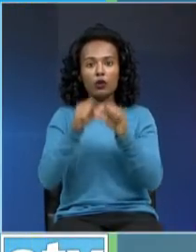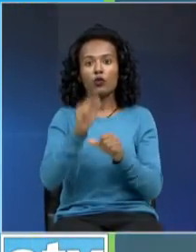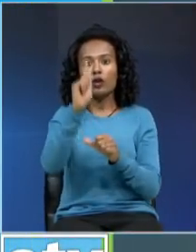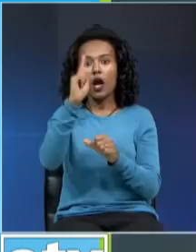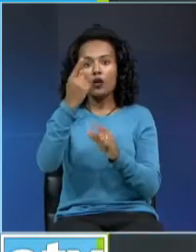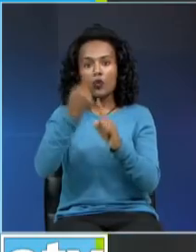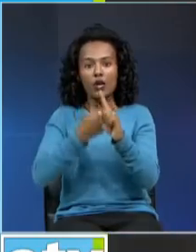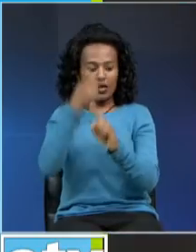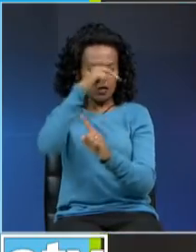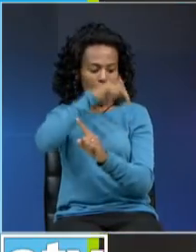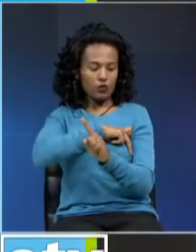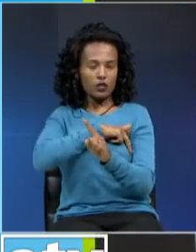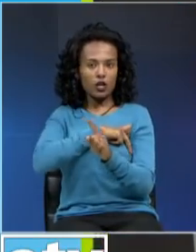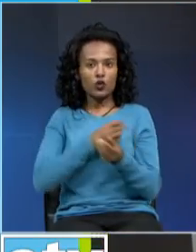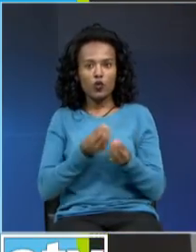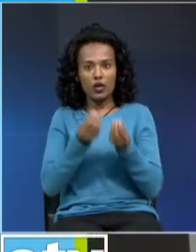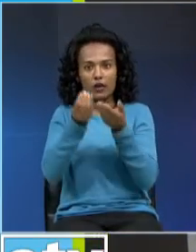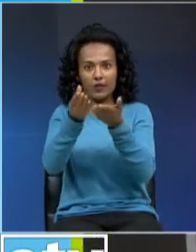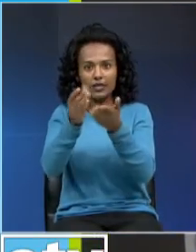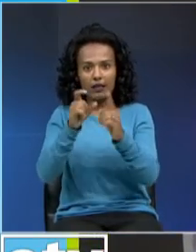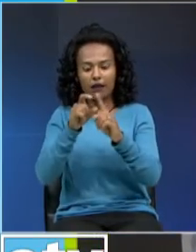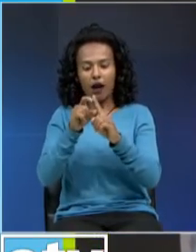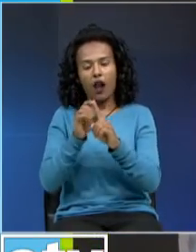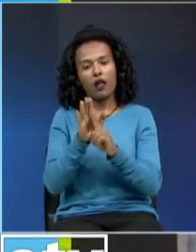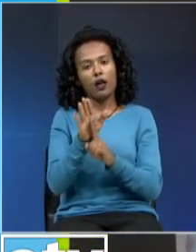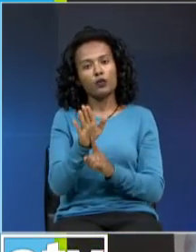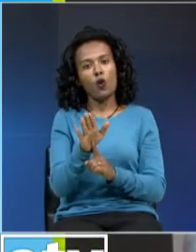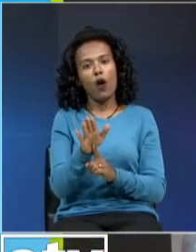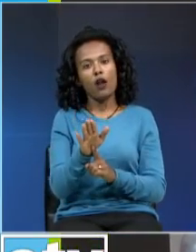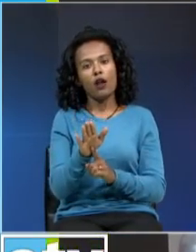ወር ደሞዛቸውን ለመስጠት ቃል ገብተዋል።